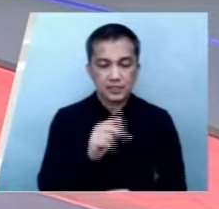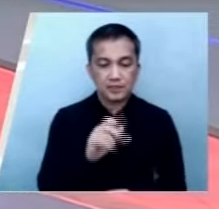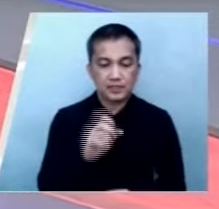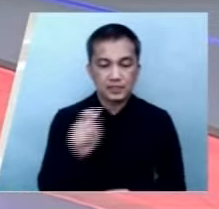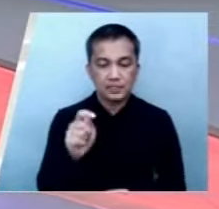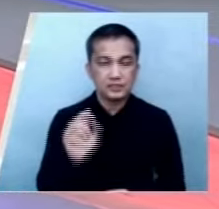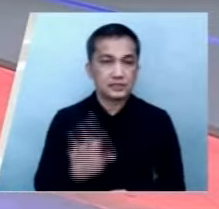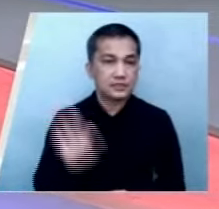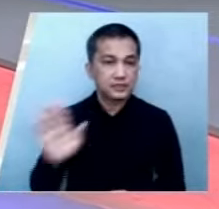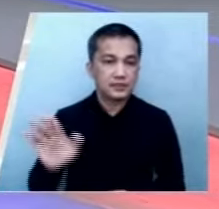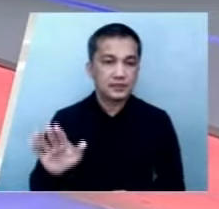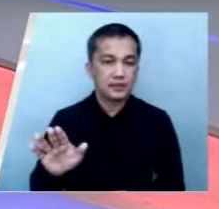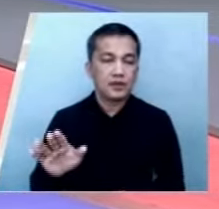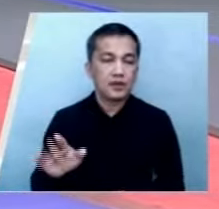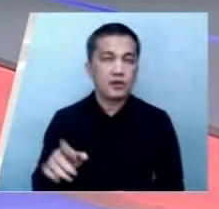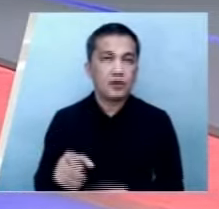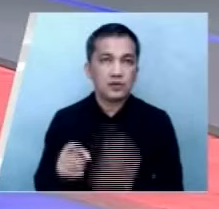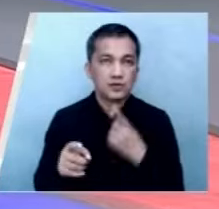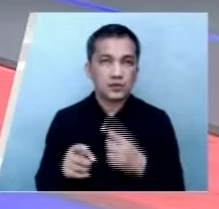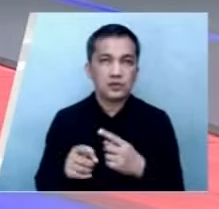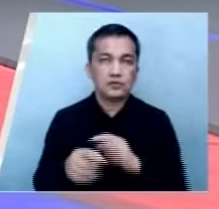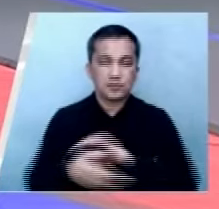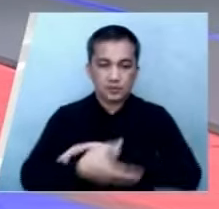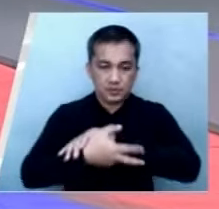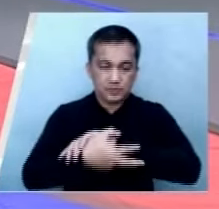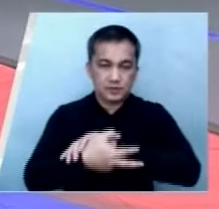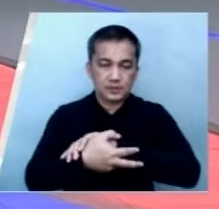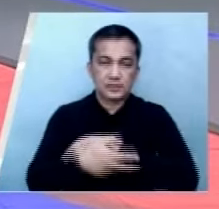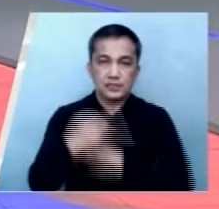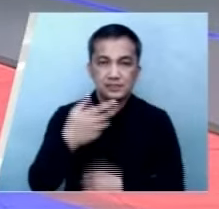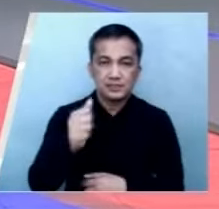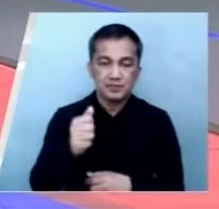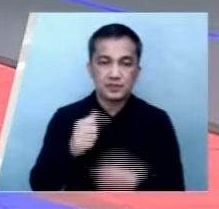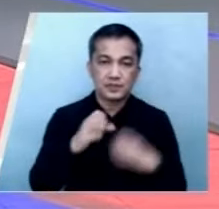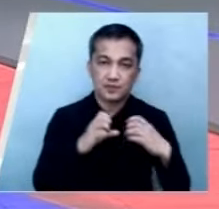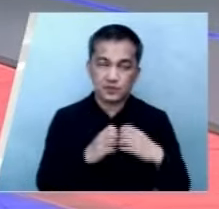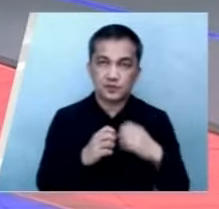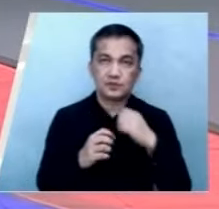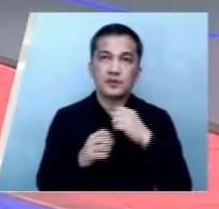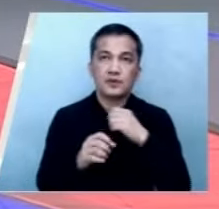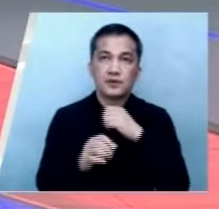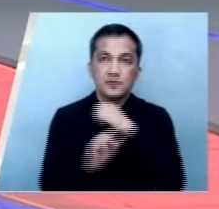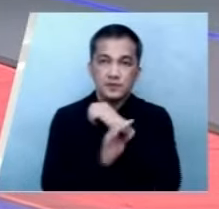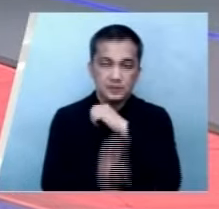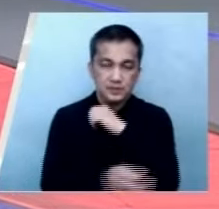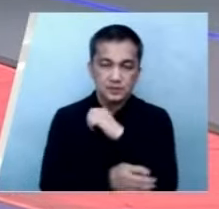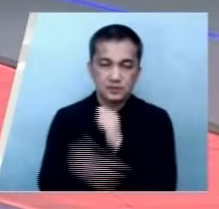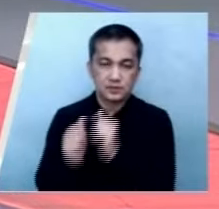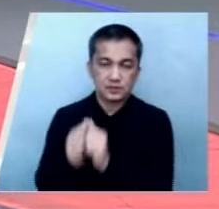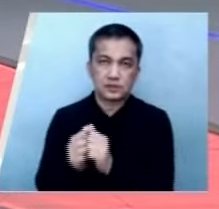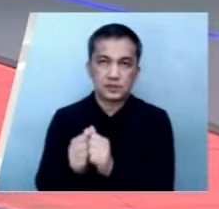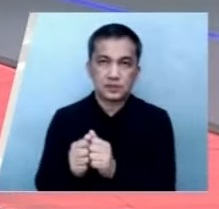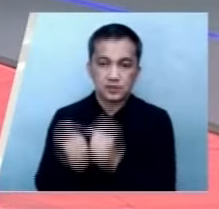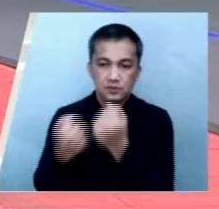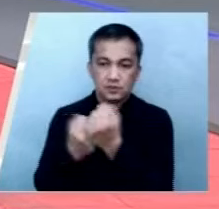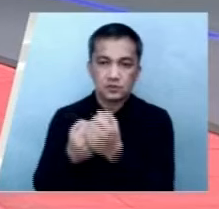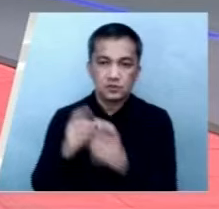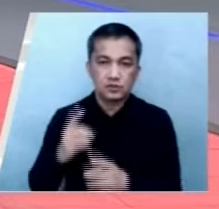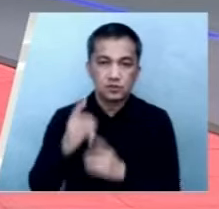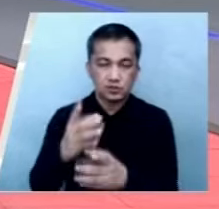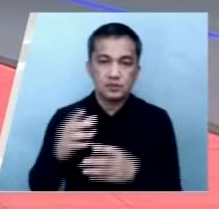ang tuloy na bayanihan ng inyong GMA Kapuso Foundation, katuwang ang sponsors, donors,